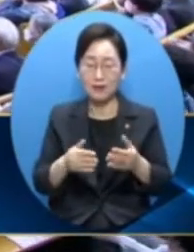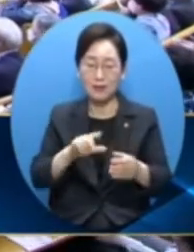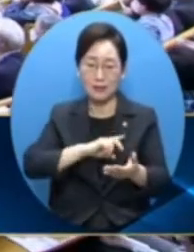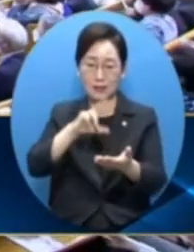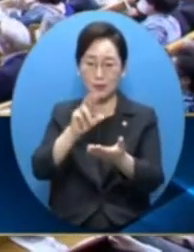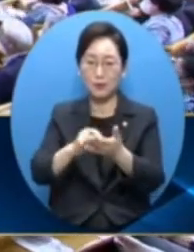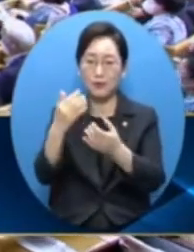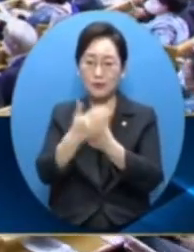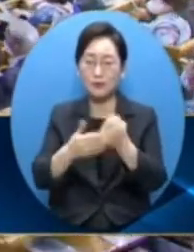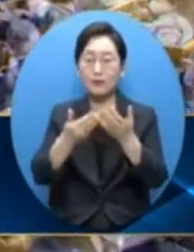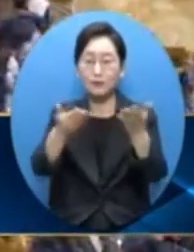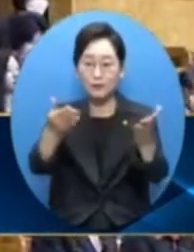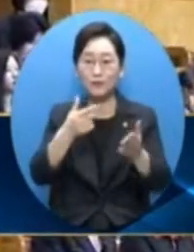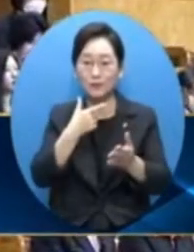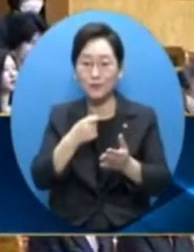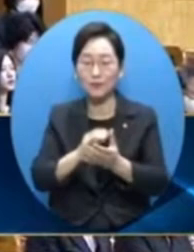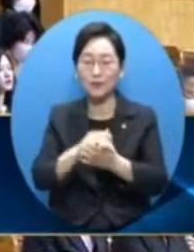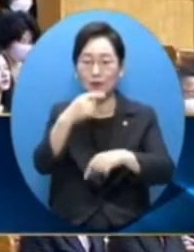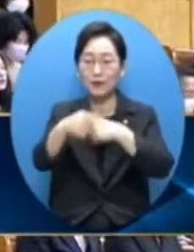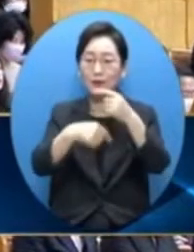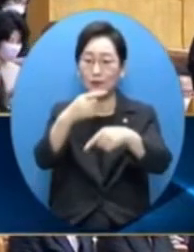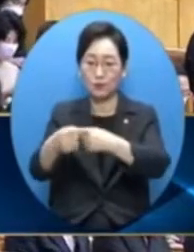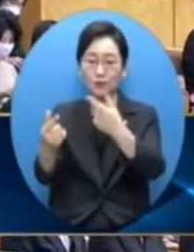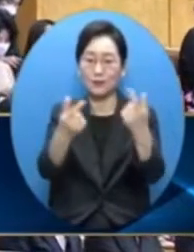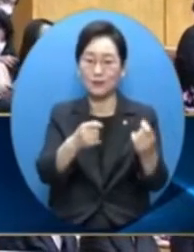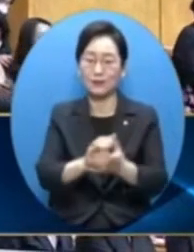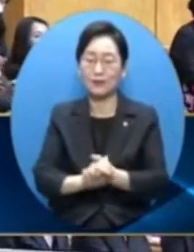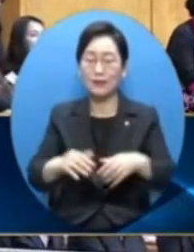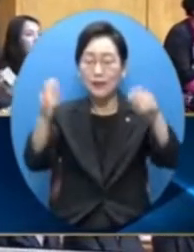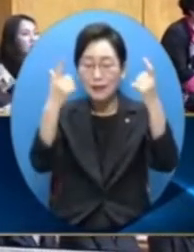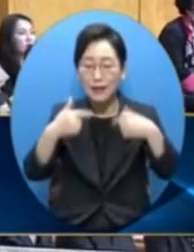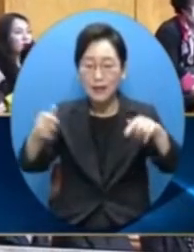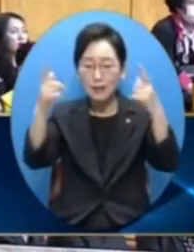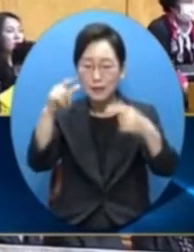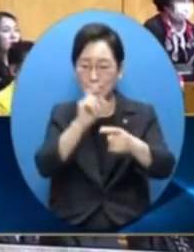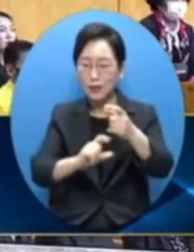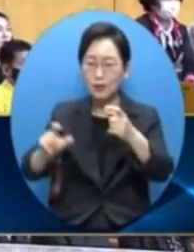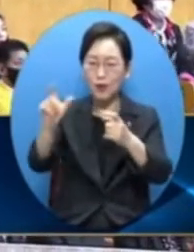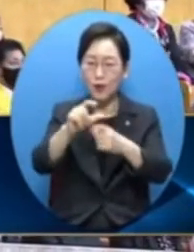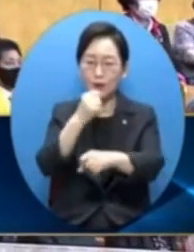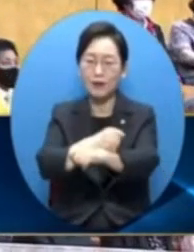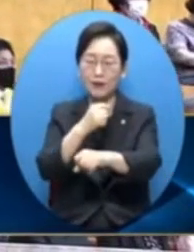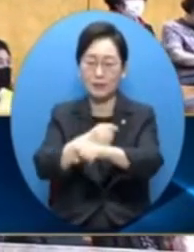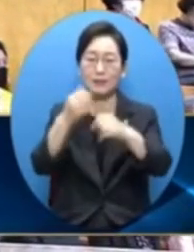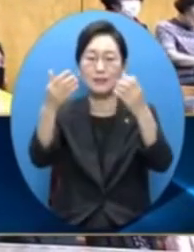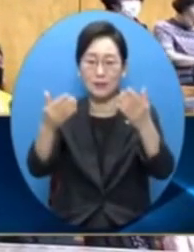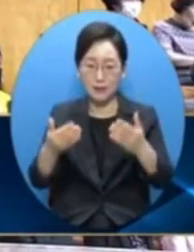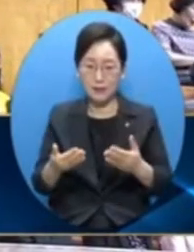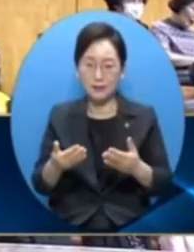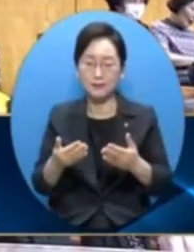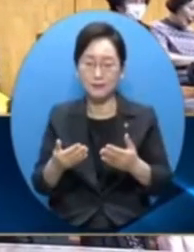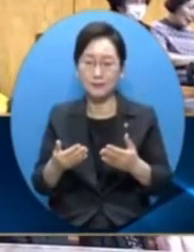제목으로 말씀을 오늘 나눕니다. 제목을 한번 크게 따라해 주시기 바랍니다. 날마다 더하게 하시니라.